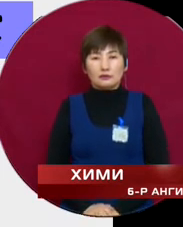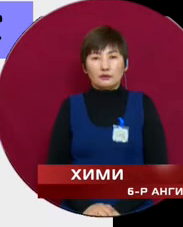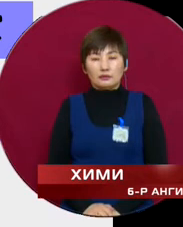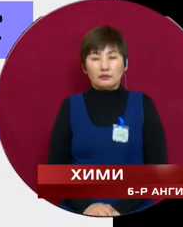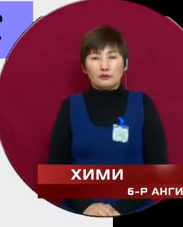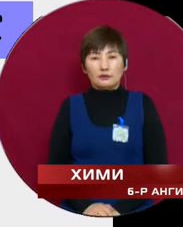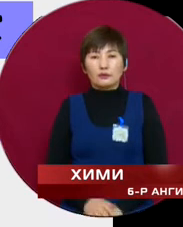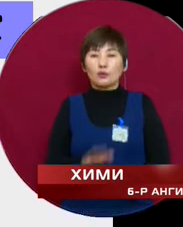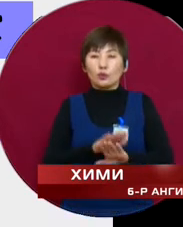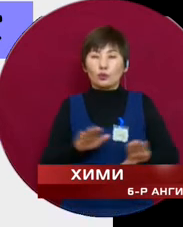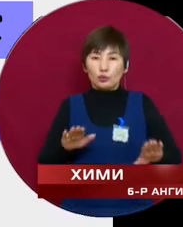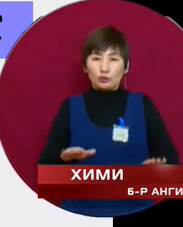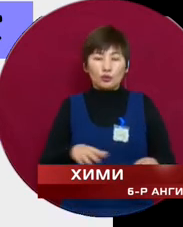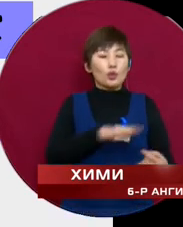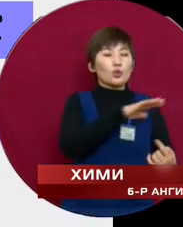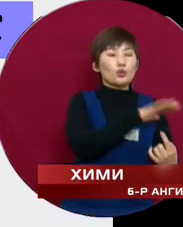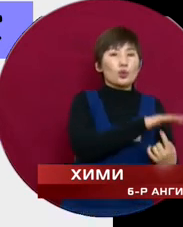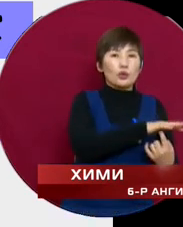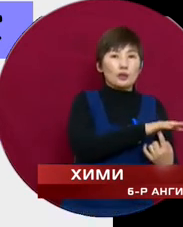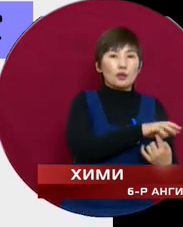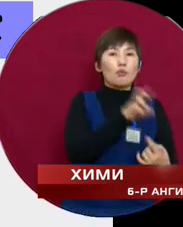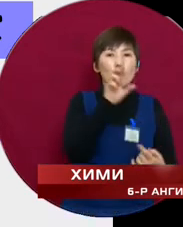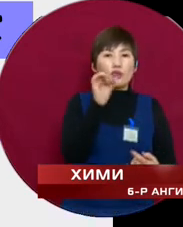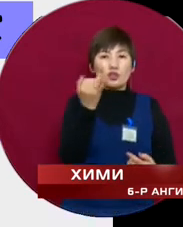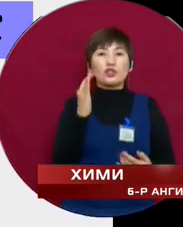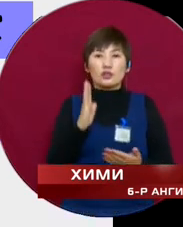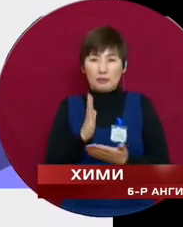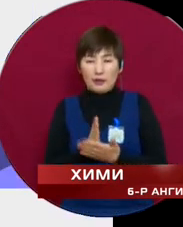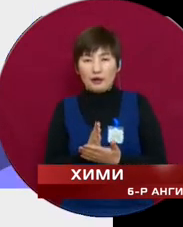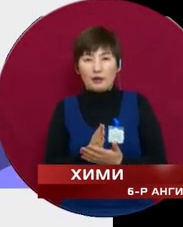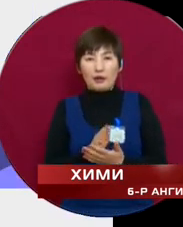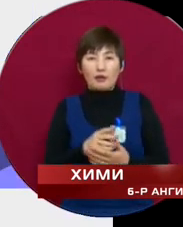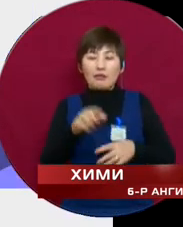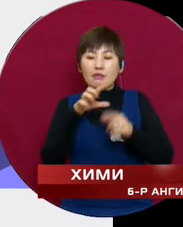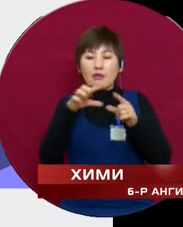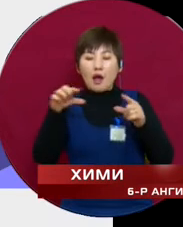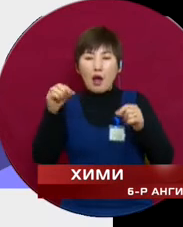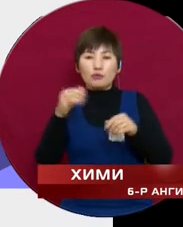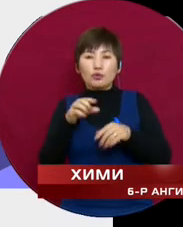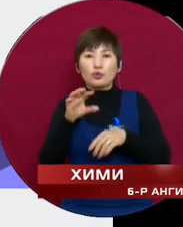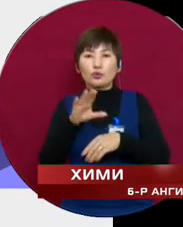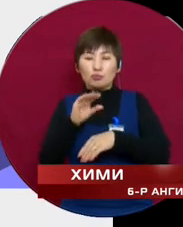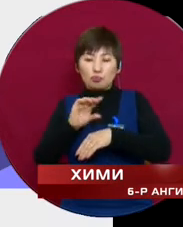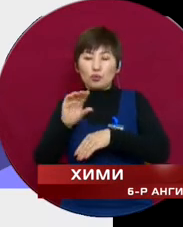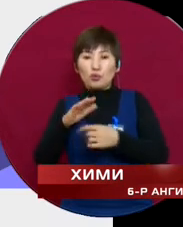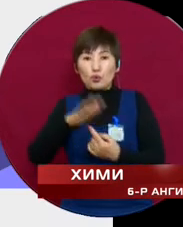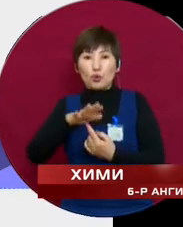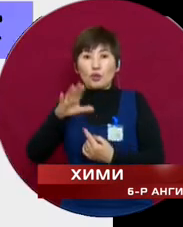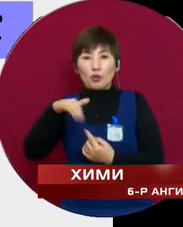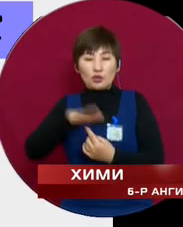За тэгэхээр хүүхдүүдээ суурлаг бодис байх нь. Хурган чихний навч дээр суурлаг бодис